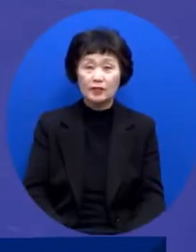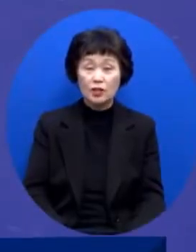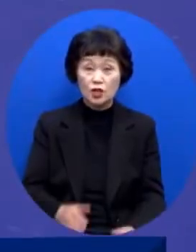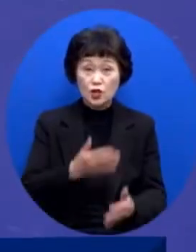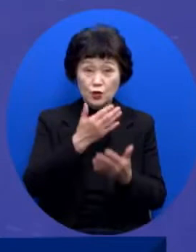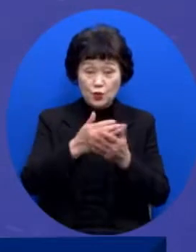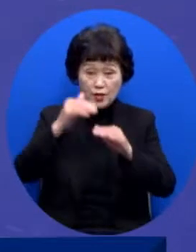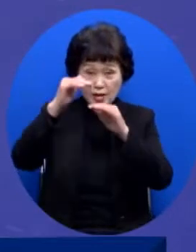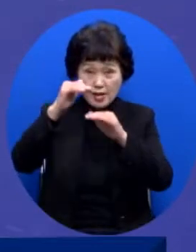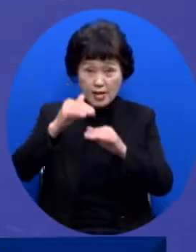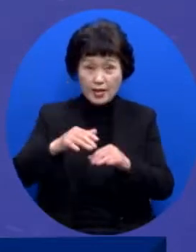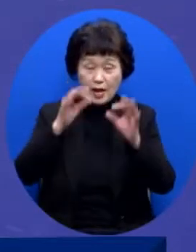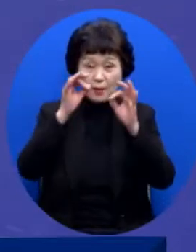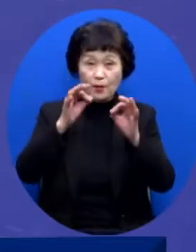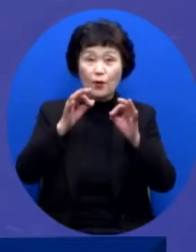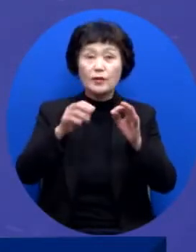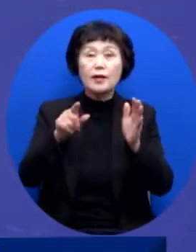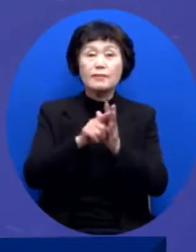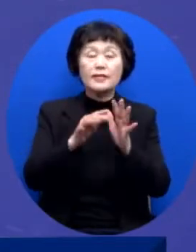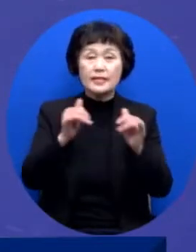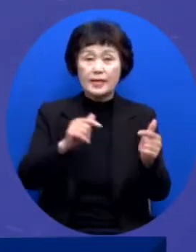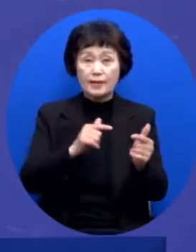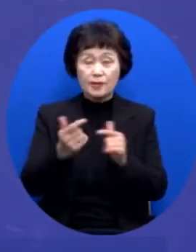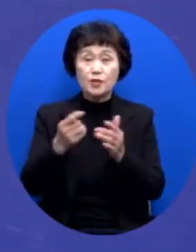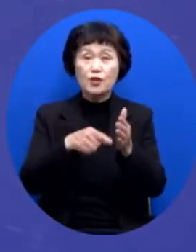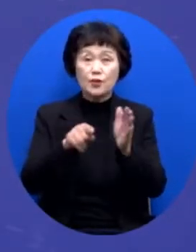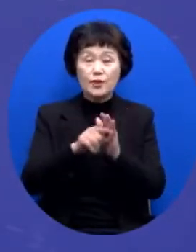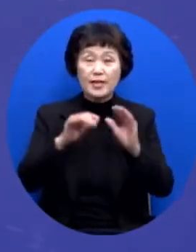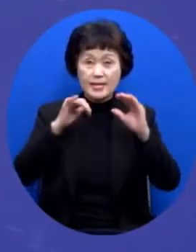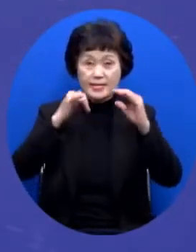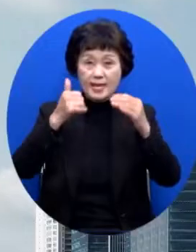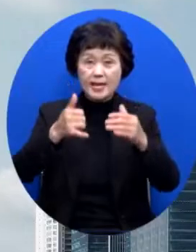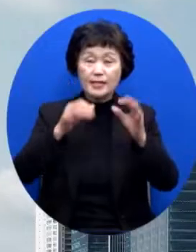주요 이슈를 살펴보는 소셜 브리핑 크리스천 위안 세상복입니다.